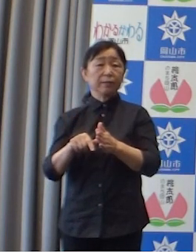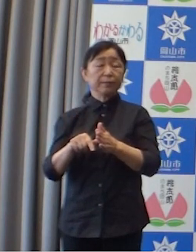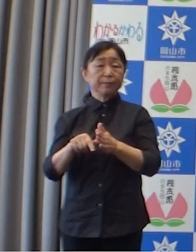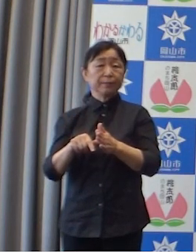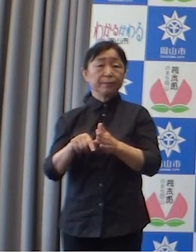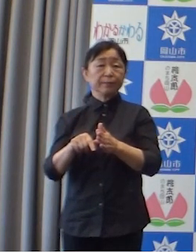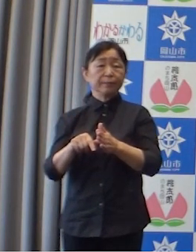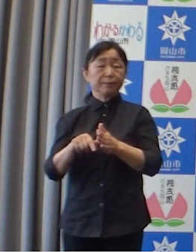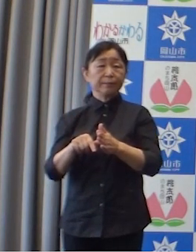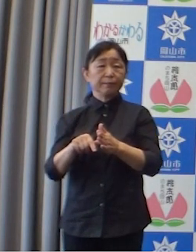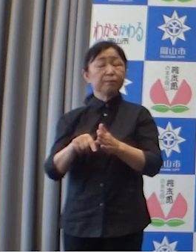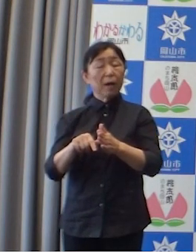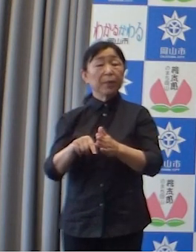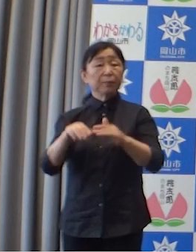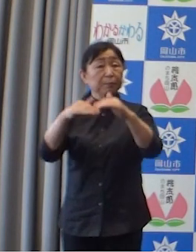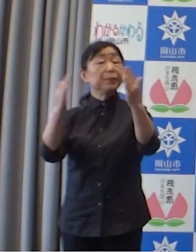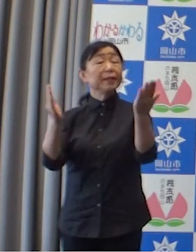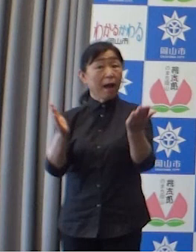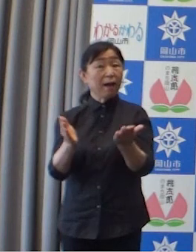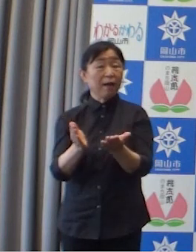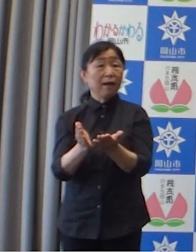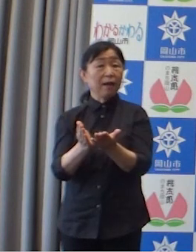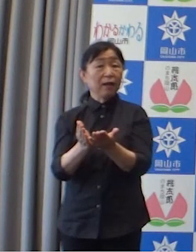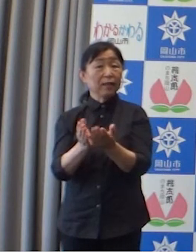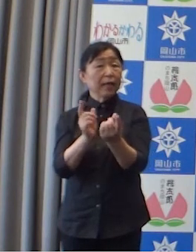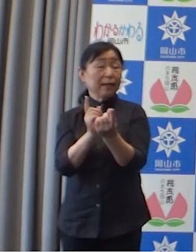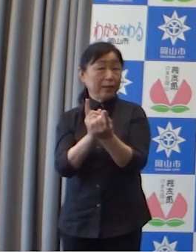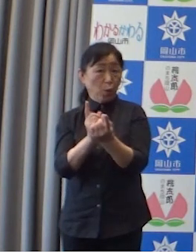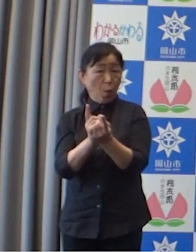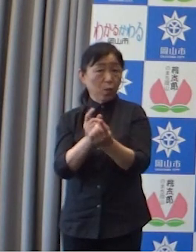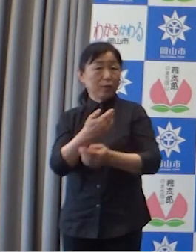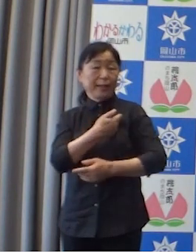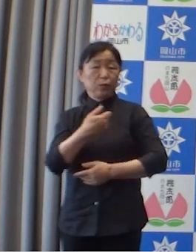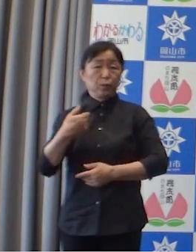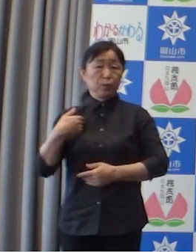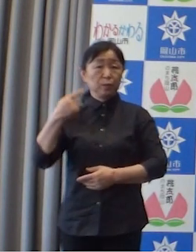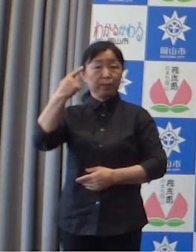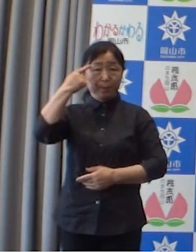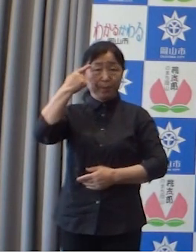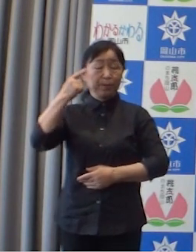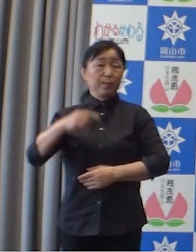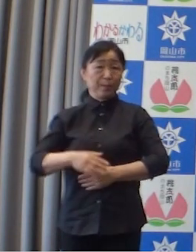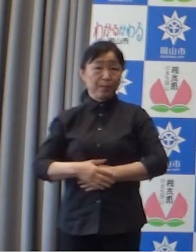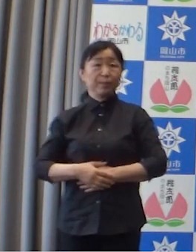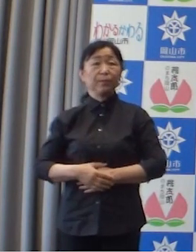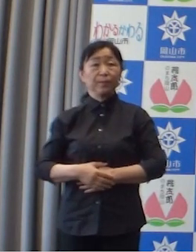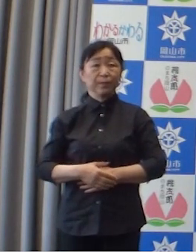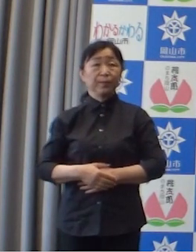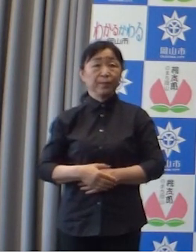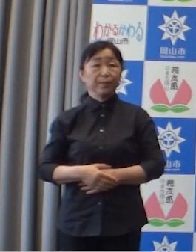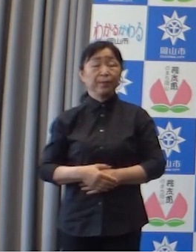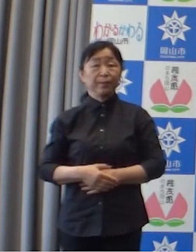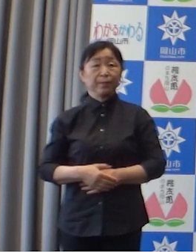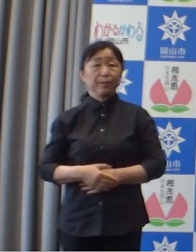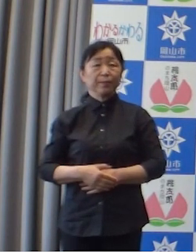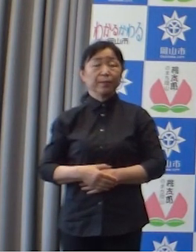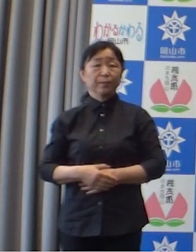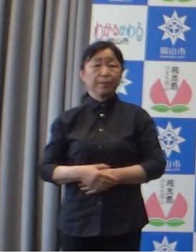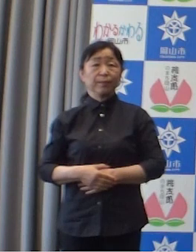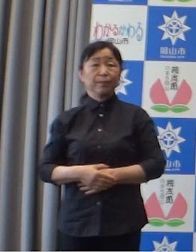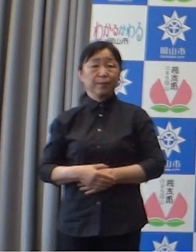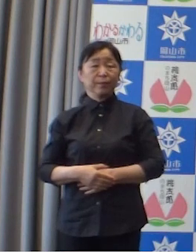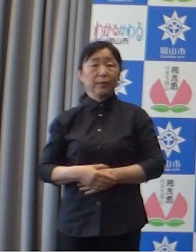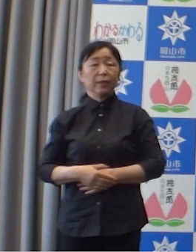それは多分全員、やることができる。だからなかな